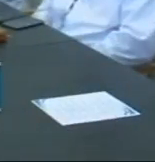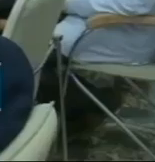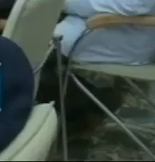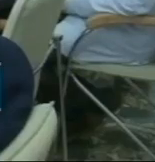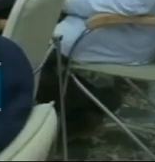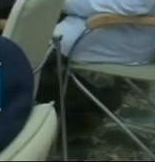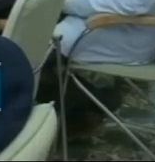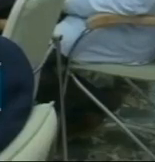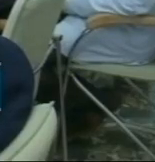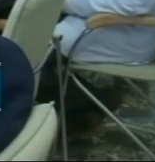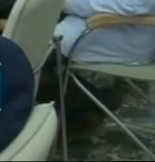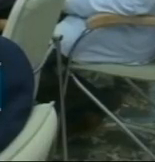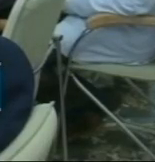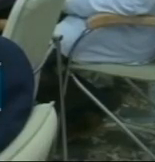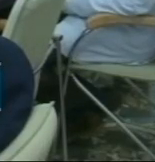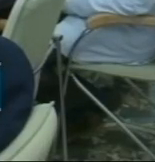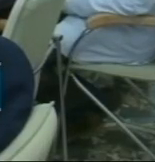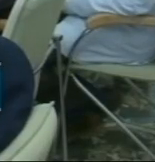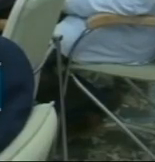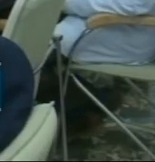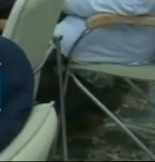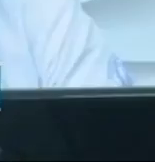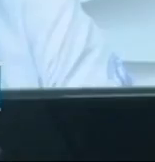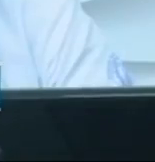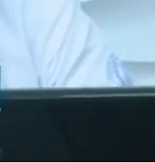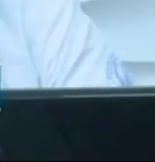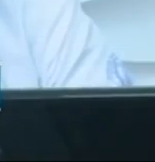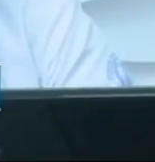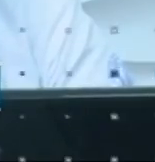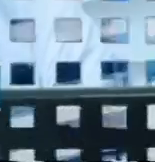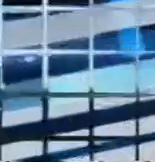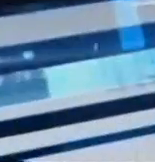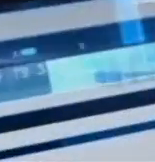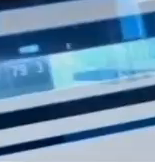Студенты медицинского университета теперь будут получать диплом международного образца.